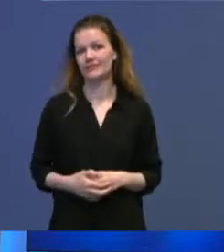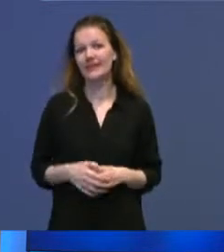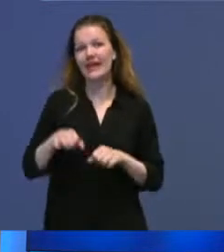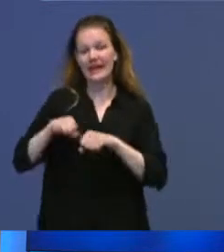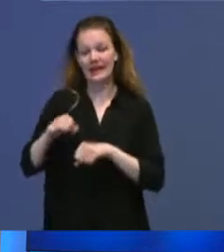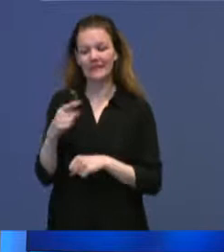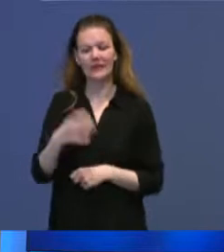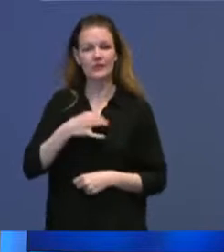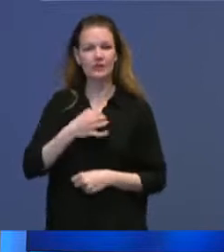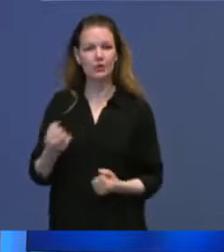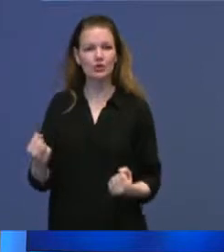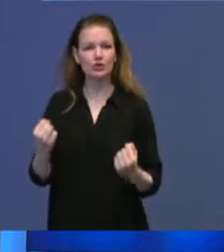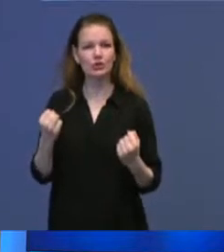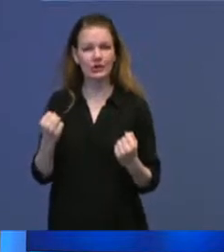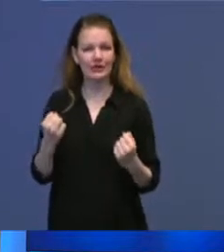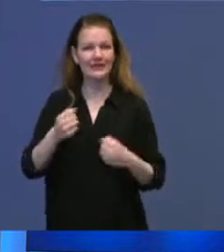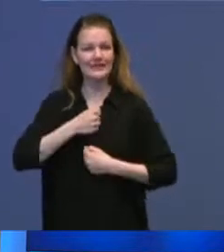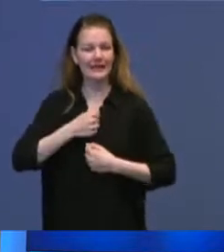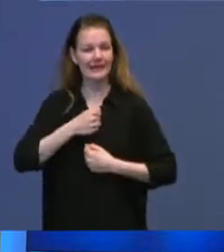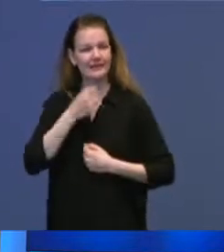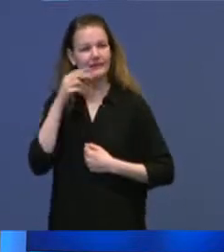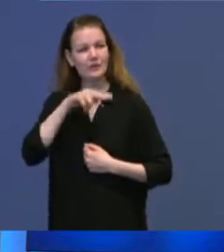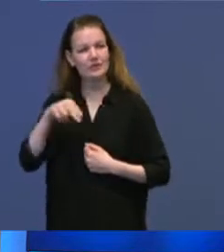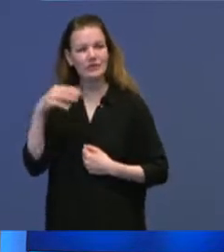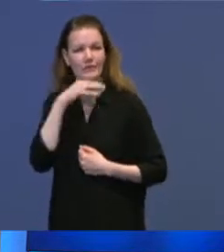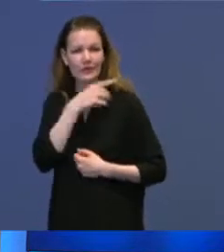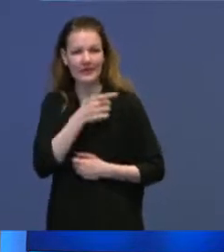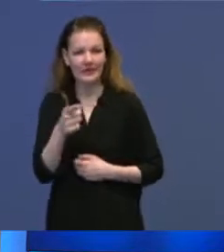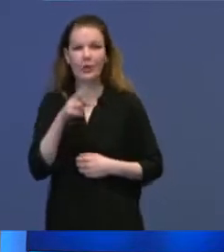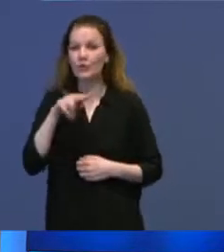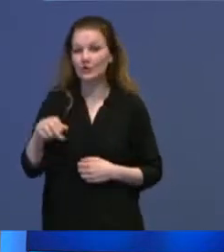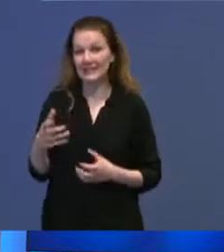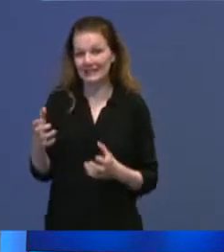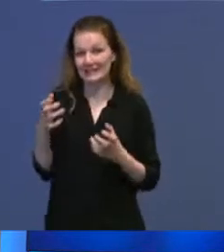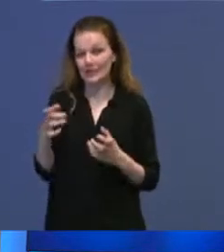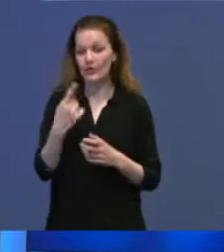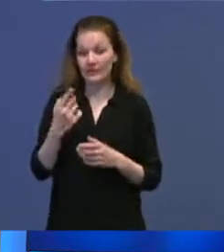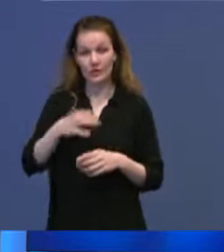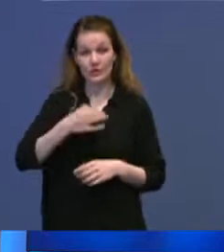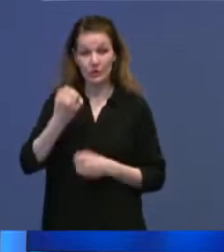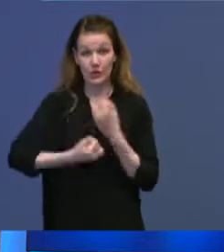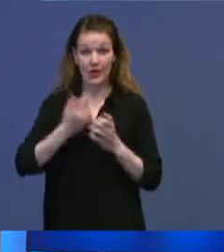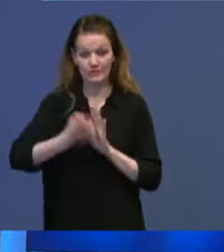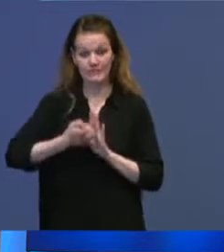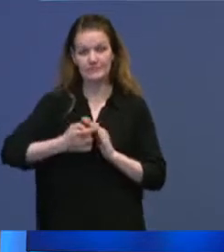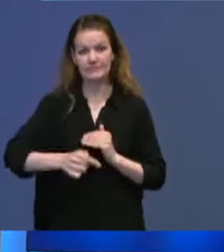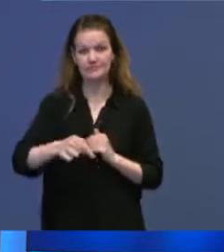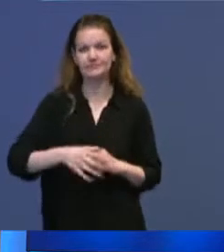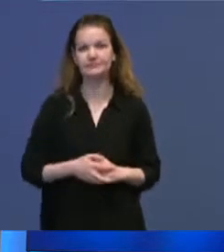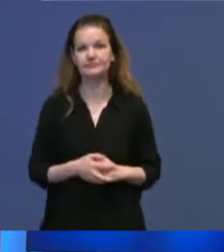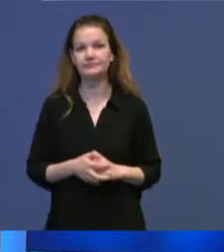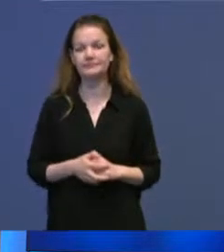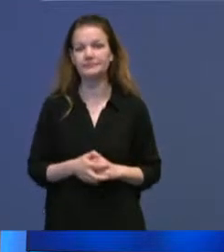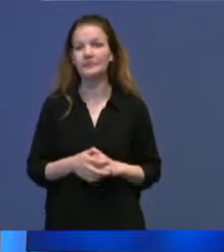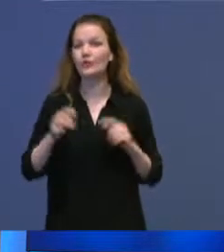styrke sikkerheten til den norske befolkningen og til norske interesser, og vi vil gjøre det raskt. Vi foreslår nå